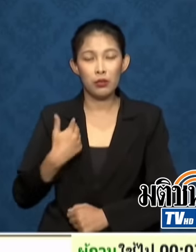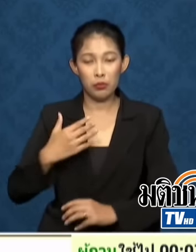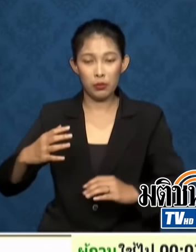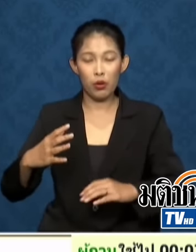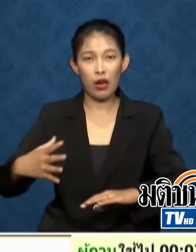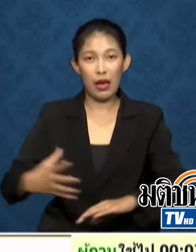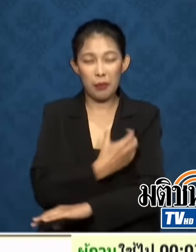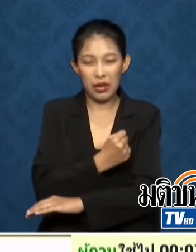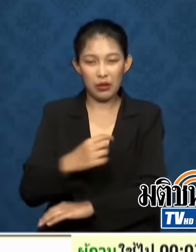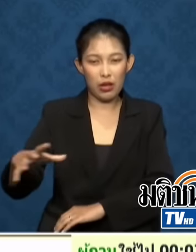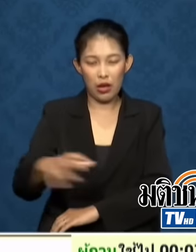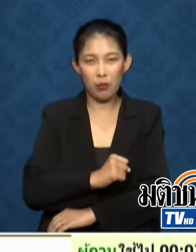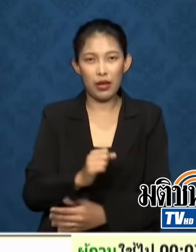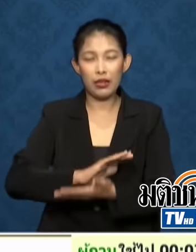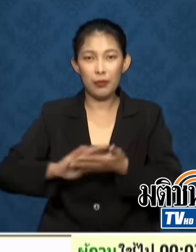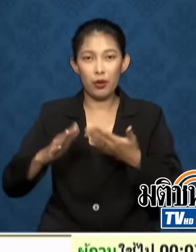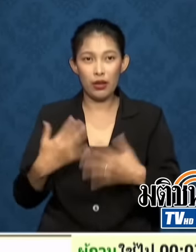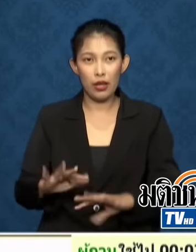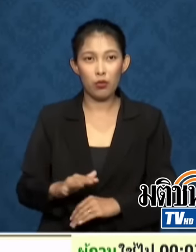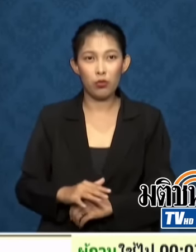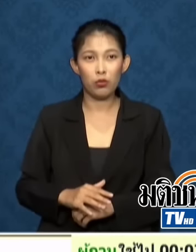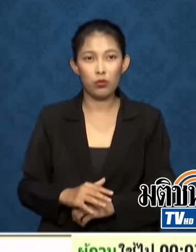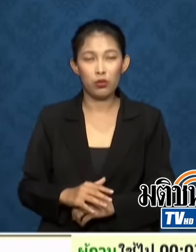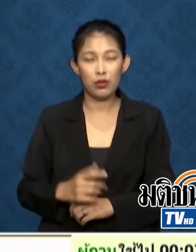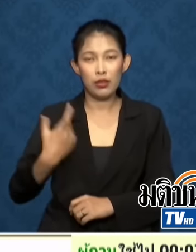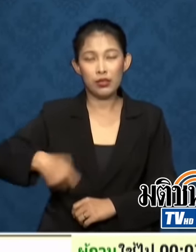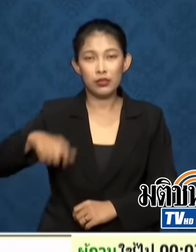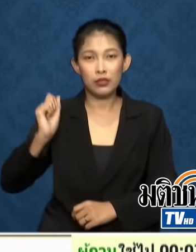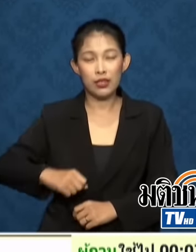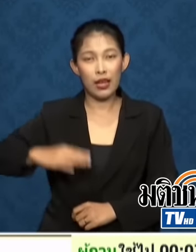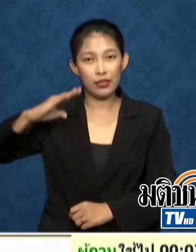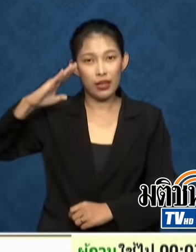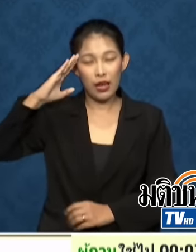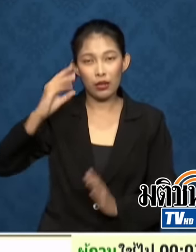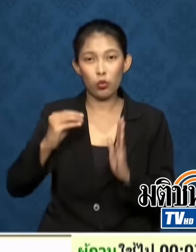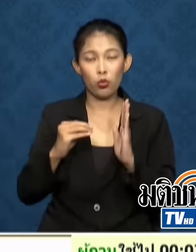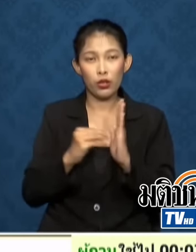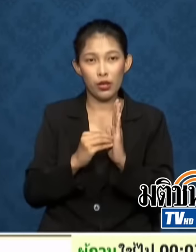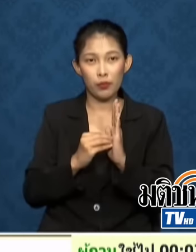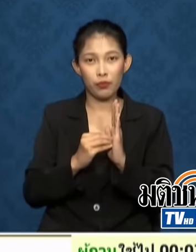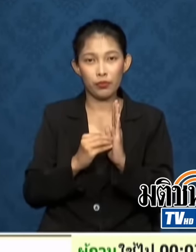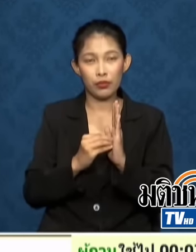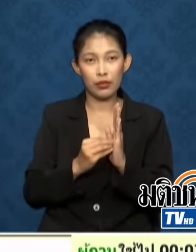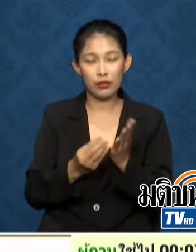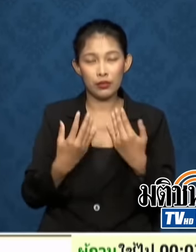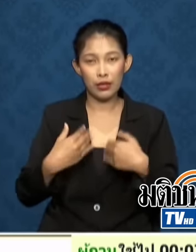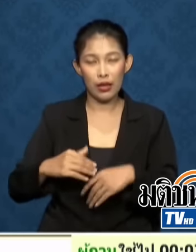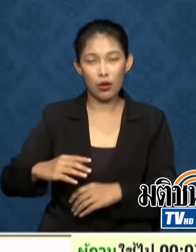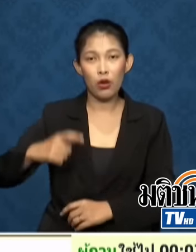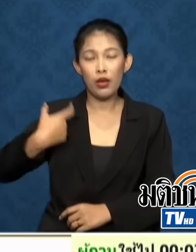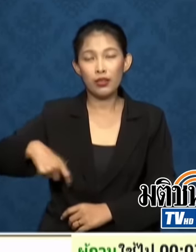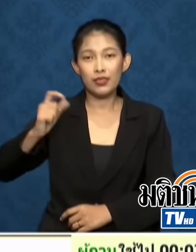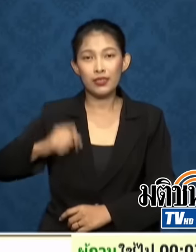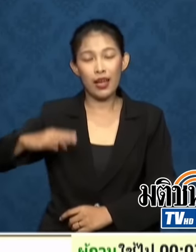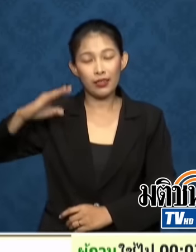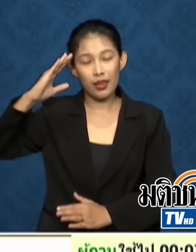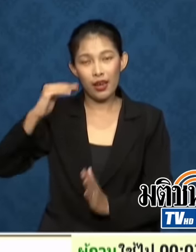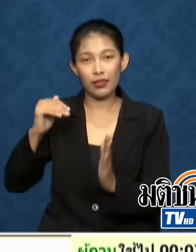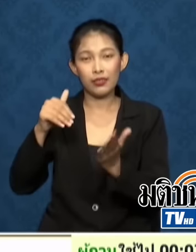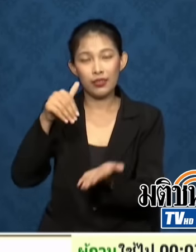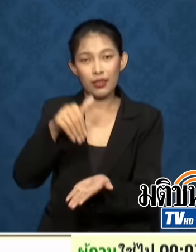าจไปแล้วศาลทหารกรุงเทพและศาลทหารกลางก็ตัด